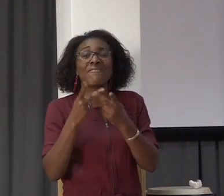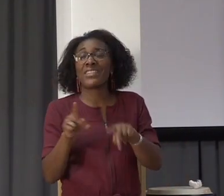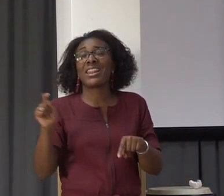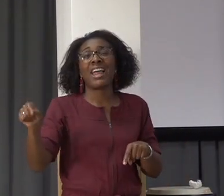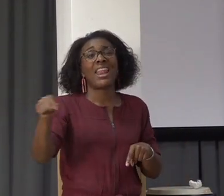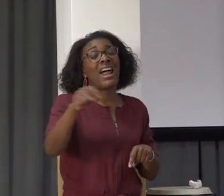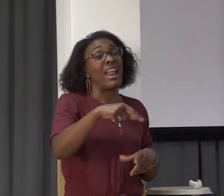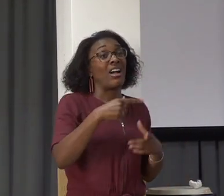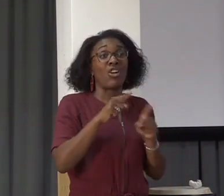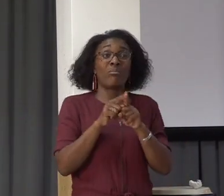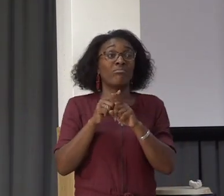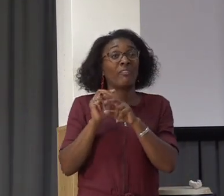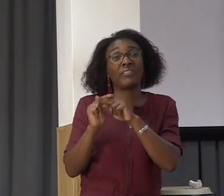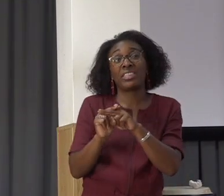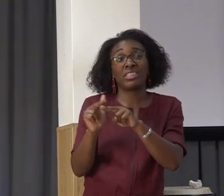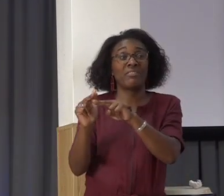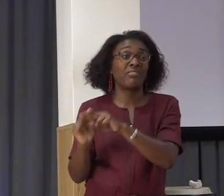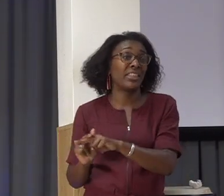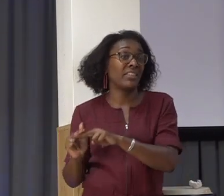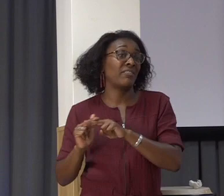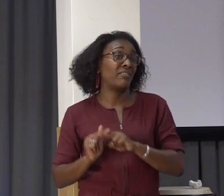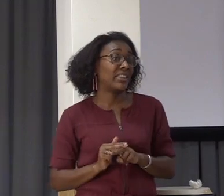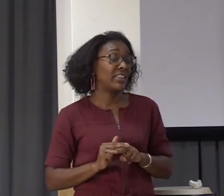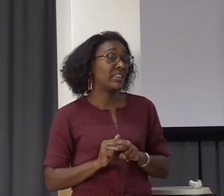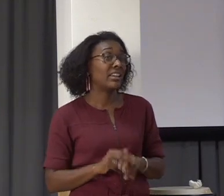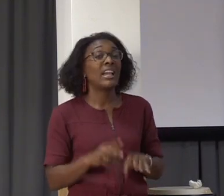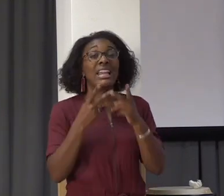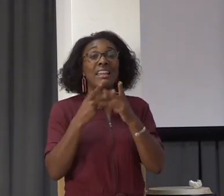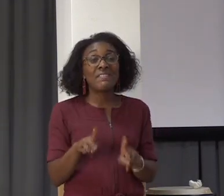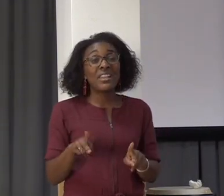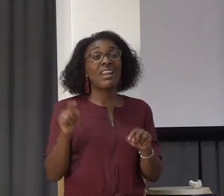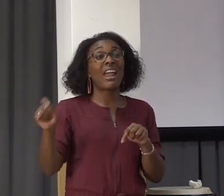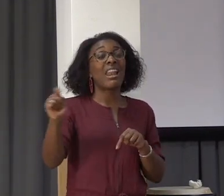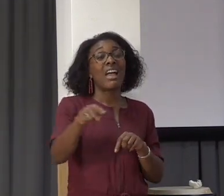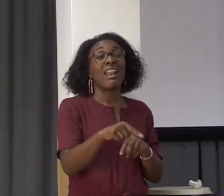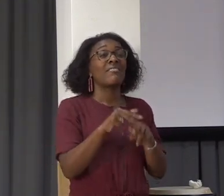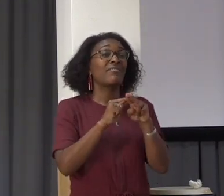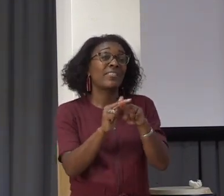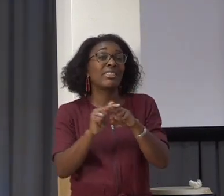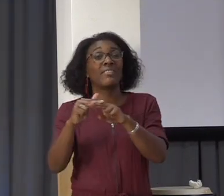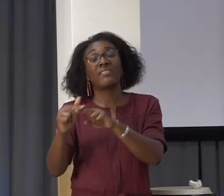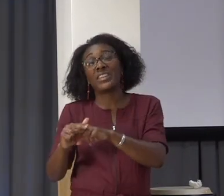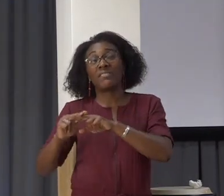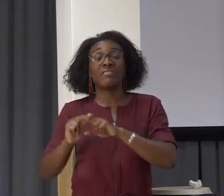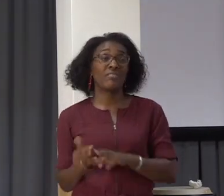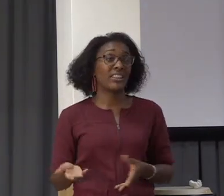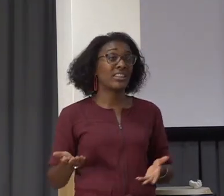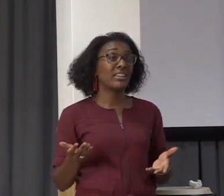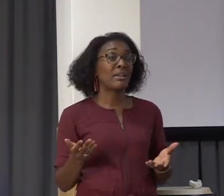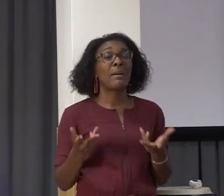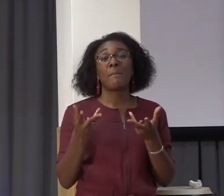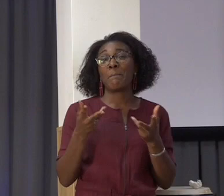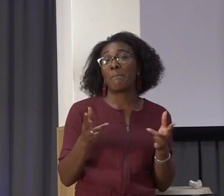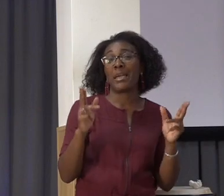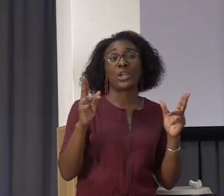étaient délaissées. Et ça, je veux surtout dire, les villes ouvertes étaient délaissées en Israël, elles étaient délaissées. C'était une